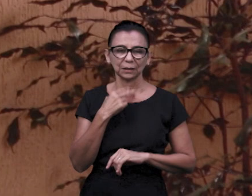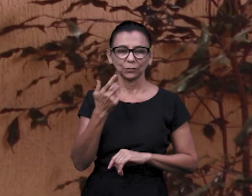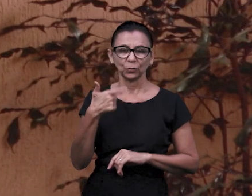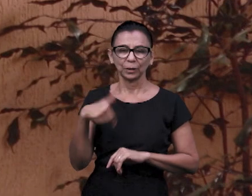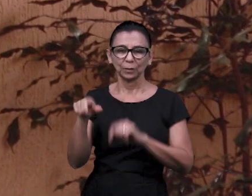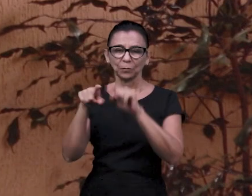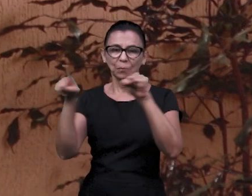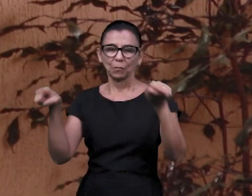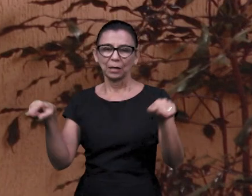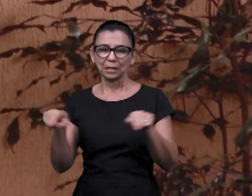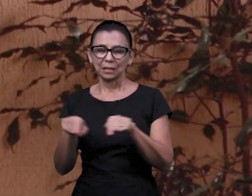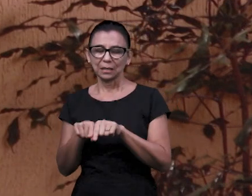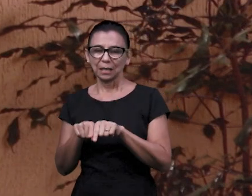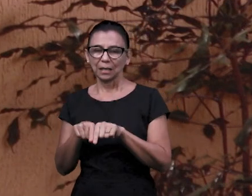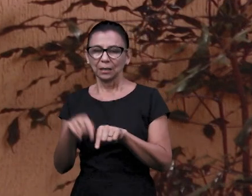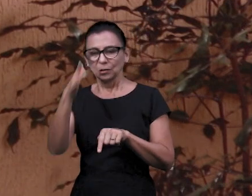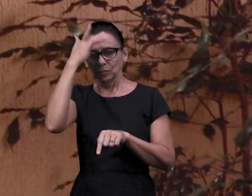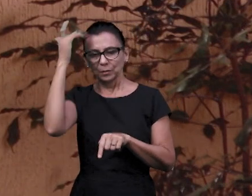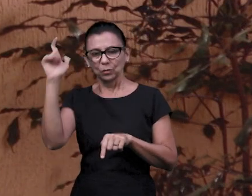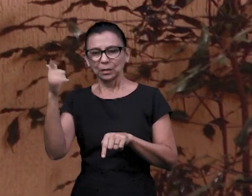condition d'être dans la classe